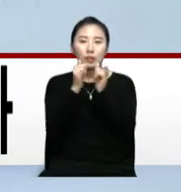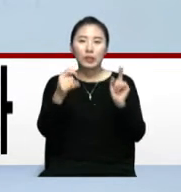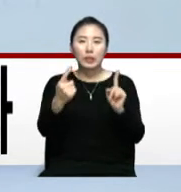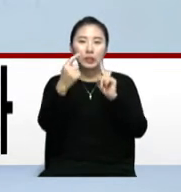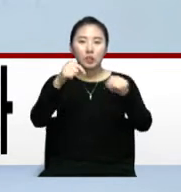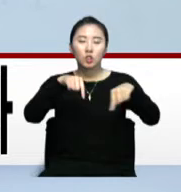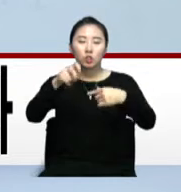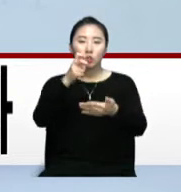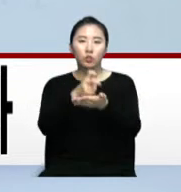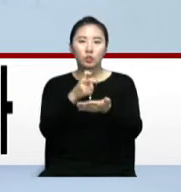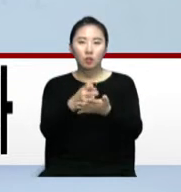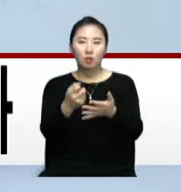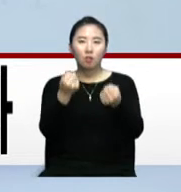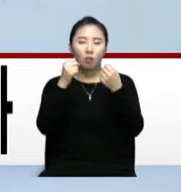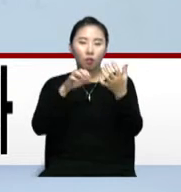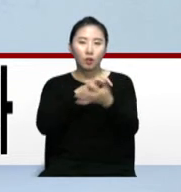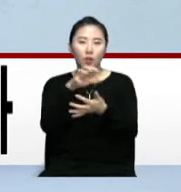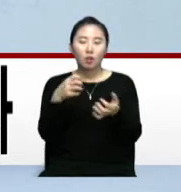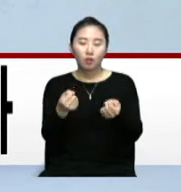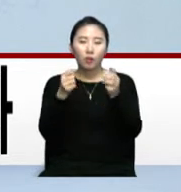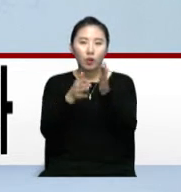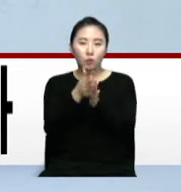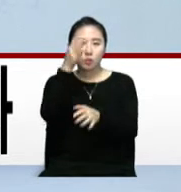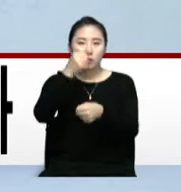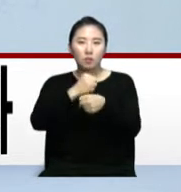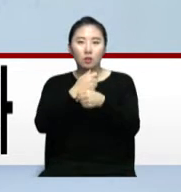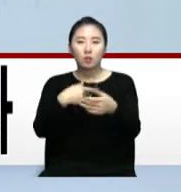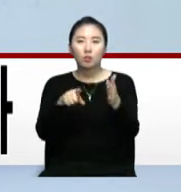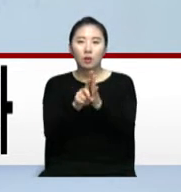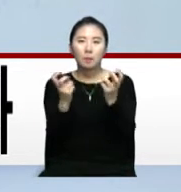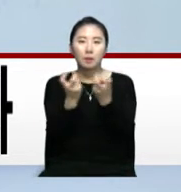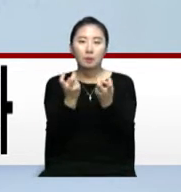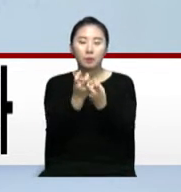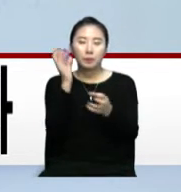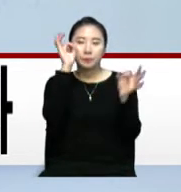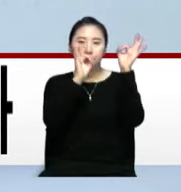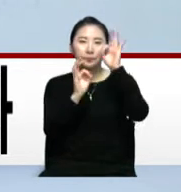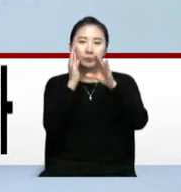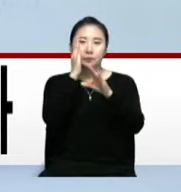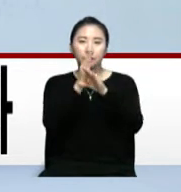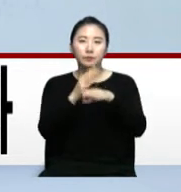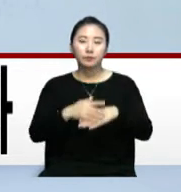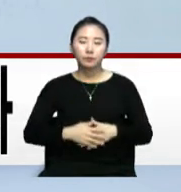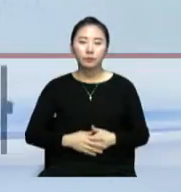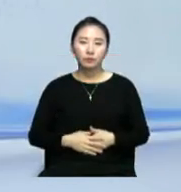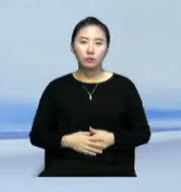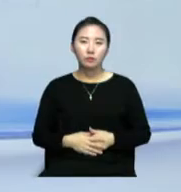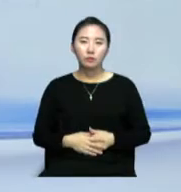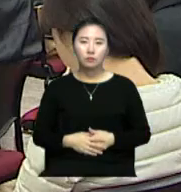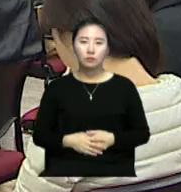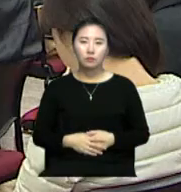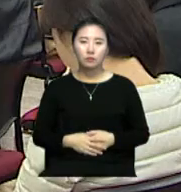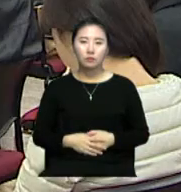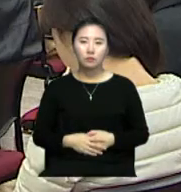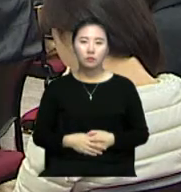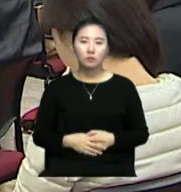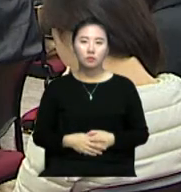주민대상 정책의 건강을 융합해 건강한 도시를 만들기 위한 방안을 모색하고 있습니다. 송지연 기자입니다.